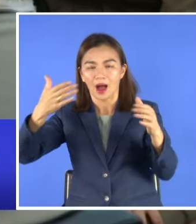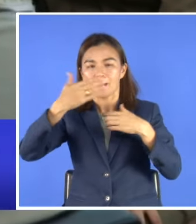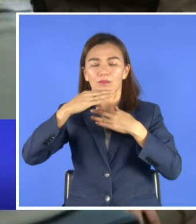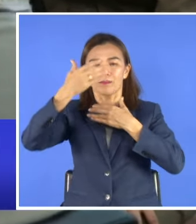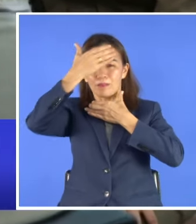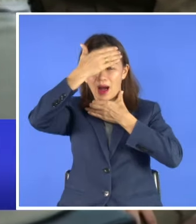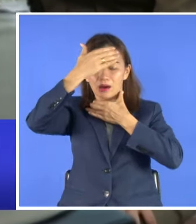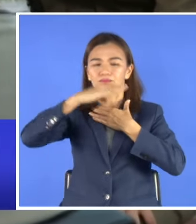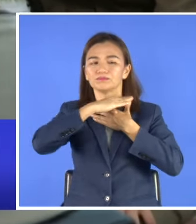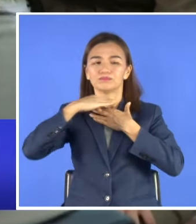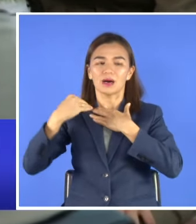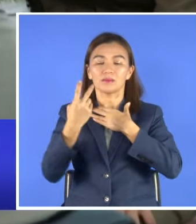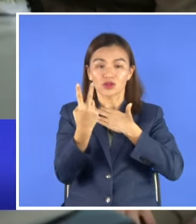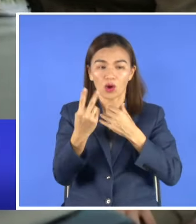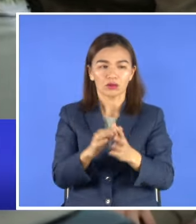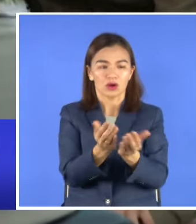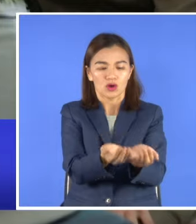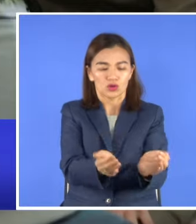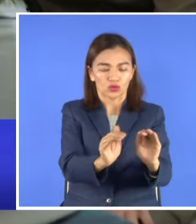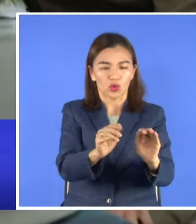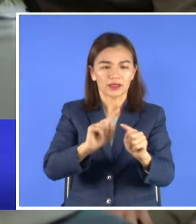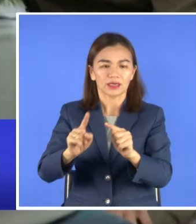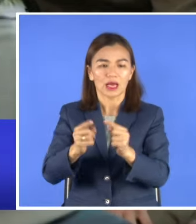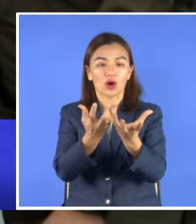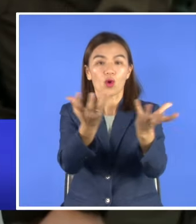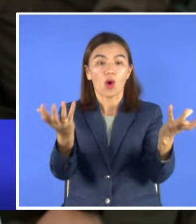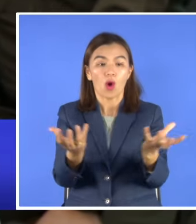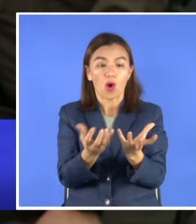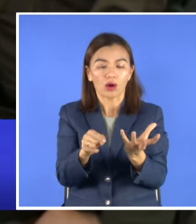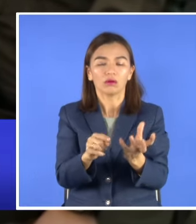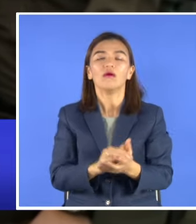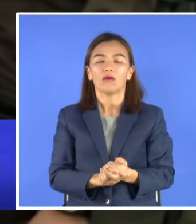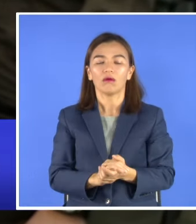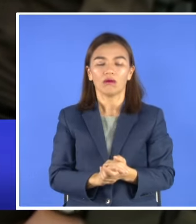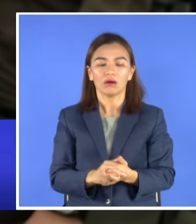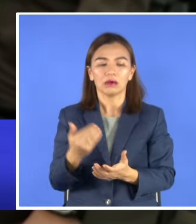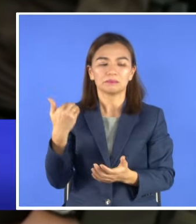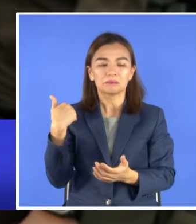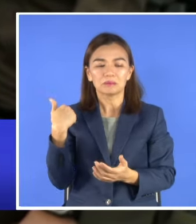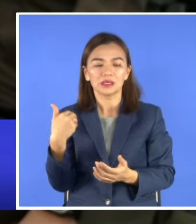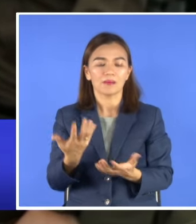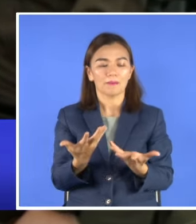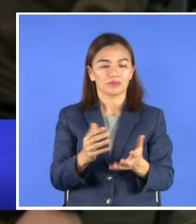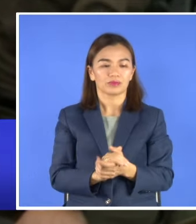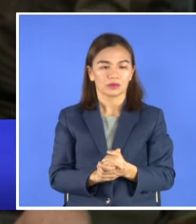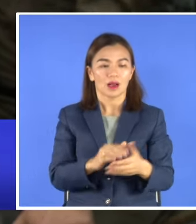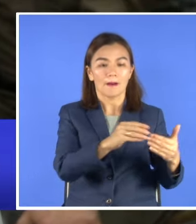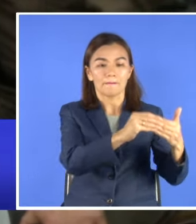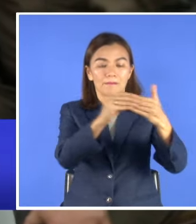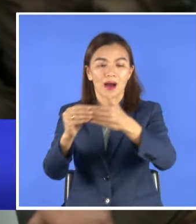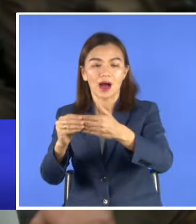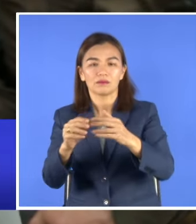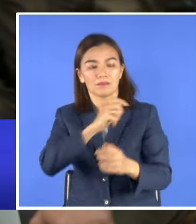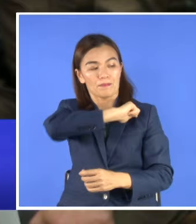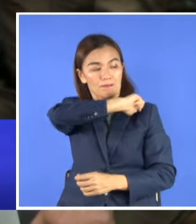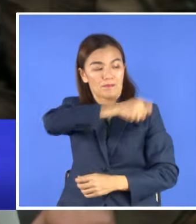ามสังฆโลกและก็อุปกรณ์ในการใช้ก่อเหตุนี่คนนั่งหันหลังนี่แหละนะครับเขาก็เลยเอาตัวเนี่ยไปทำการให้ลาสิกขาก่อ